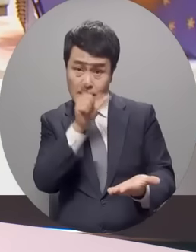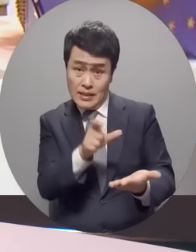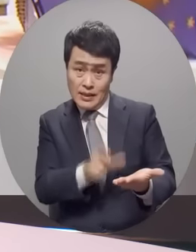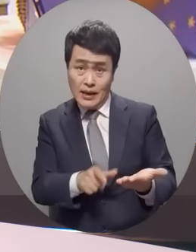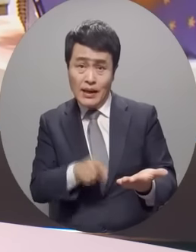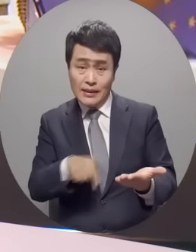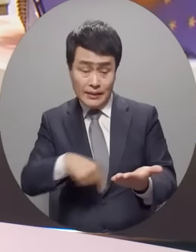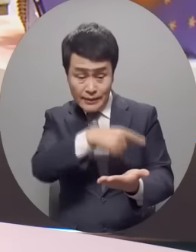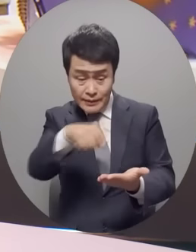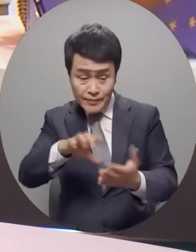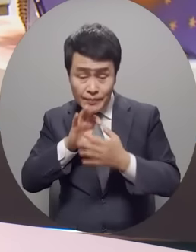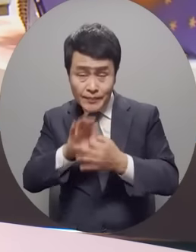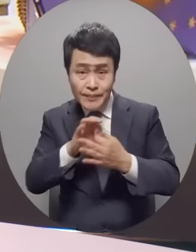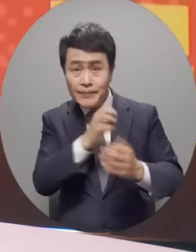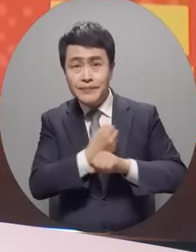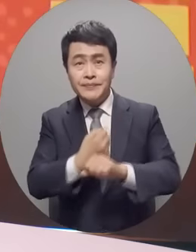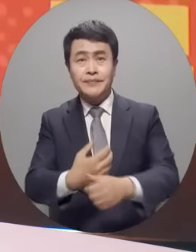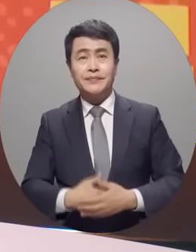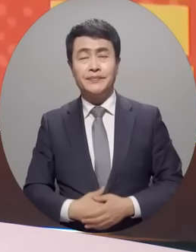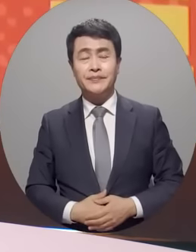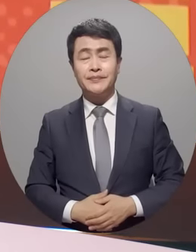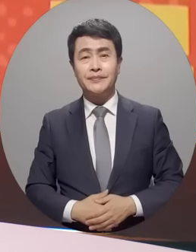북토크 현장을 찾아가 봤습니다.